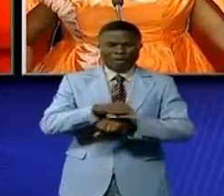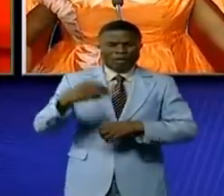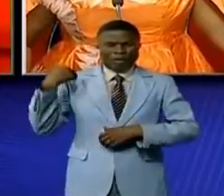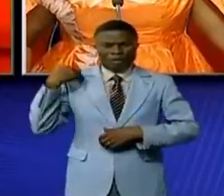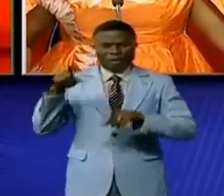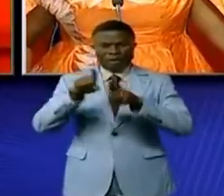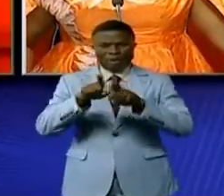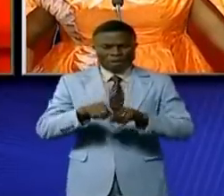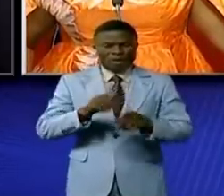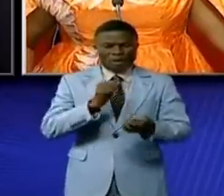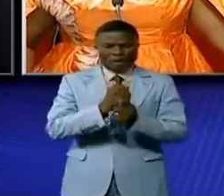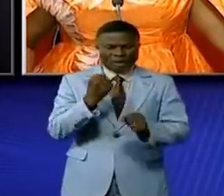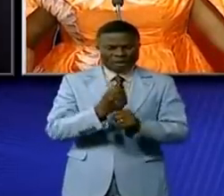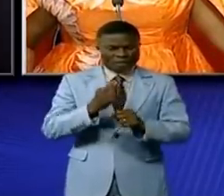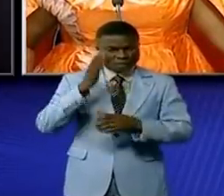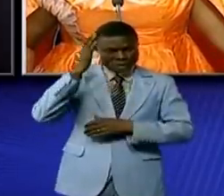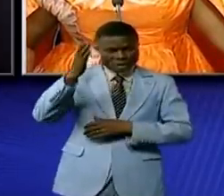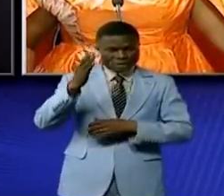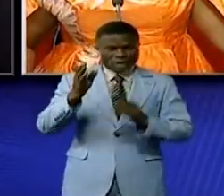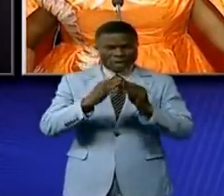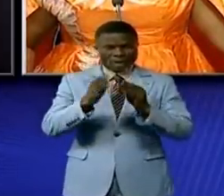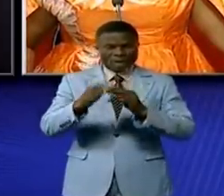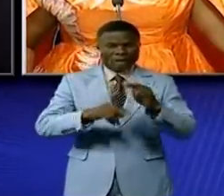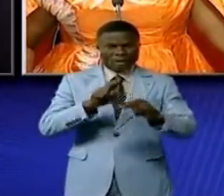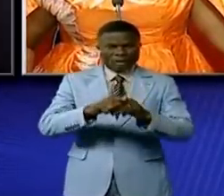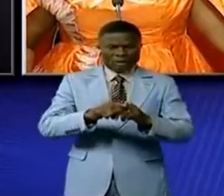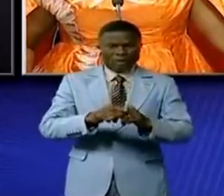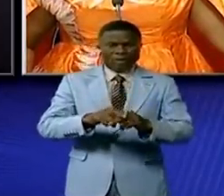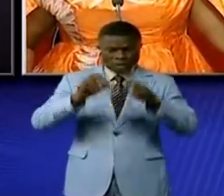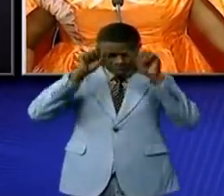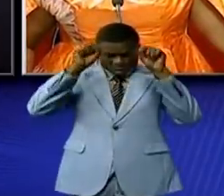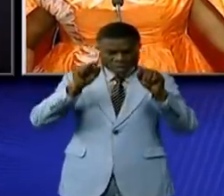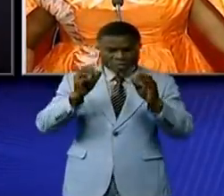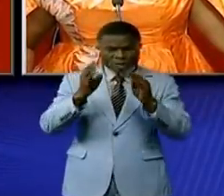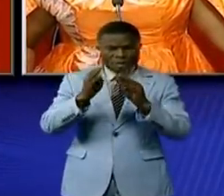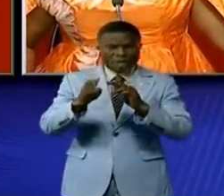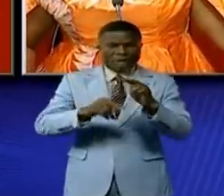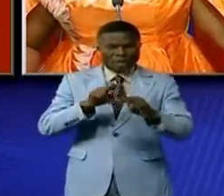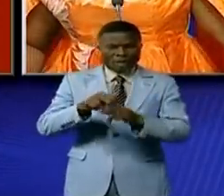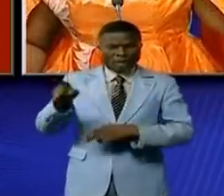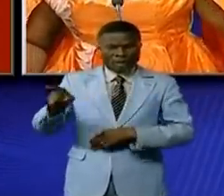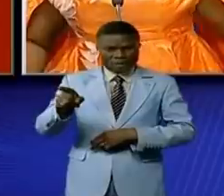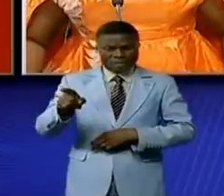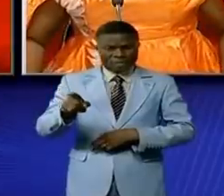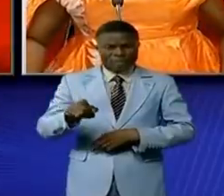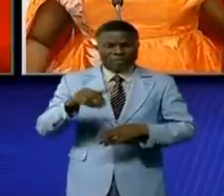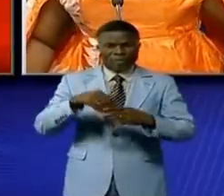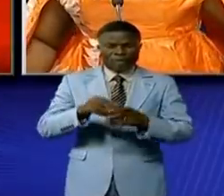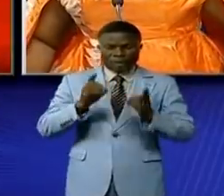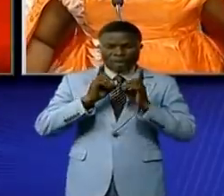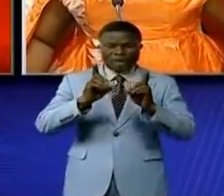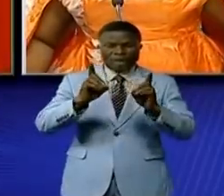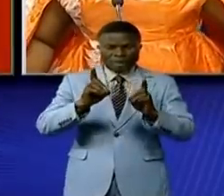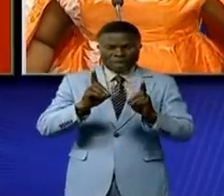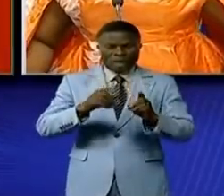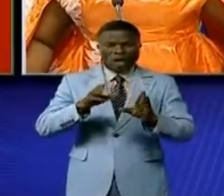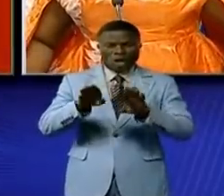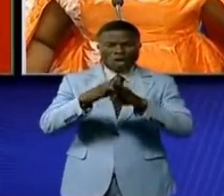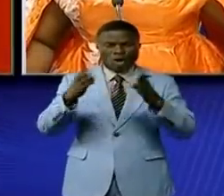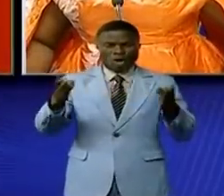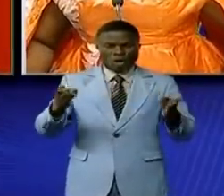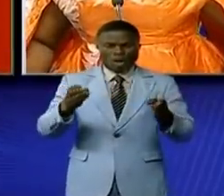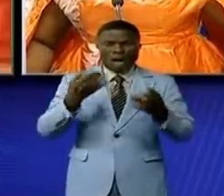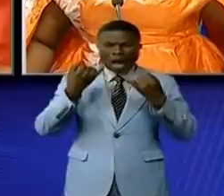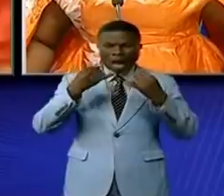de ce qui reste à faire à l'Assemblée nationale. Christophe Mbosokou-Yampanga, lui, a, dans son allocution d'ouverture,